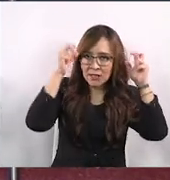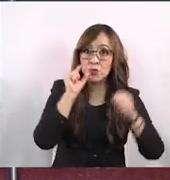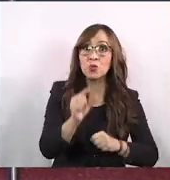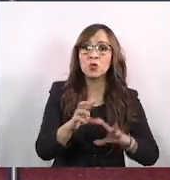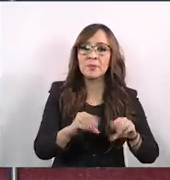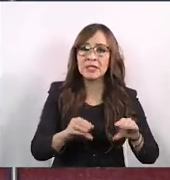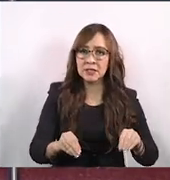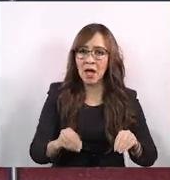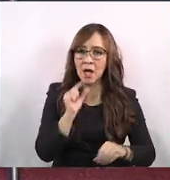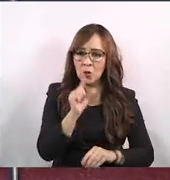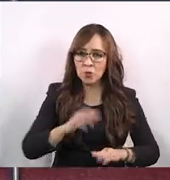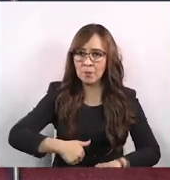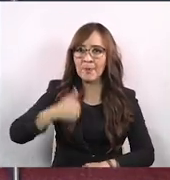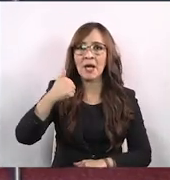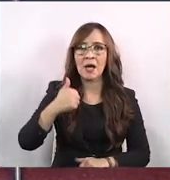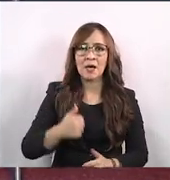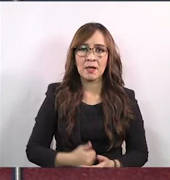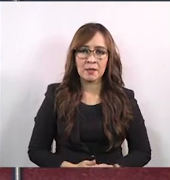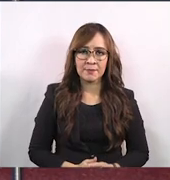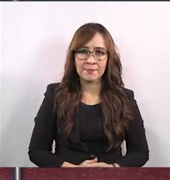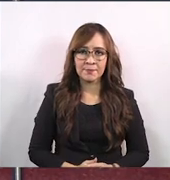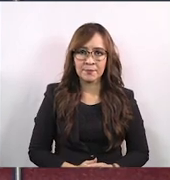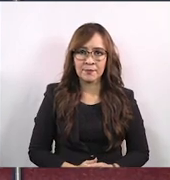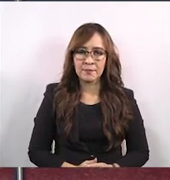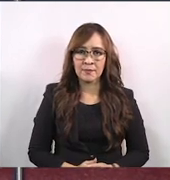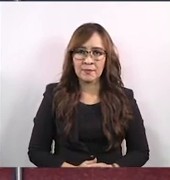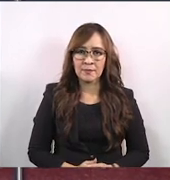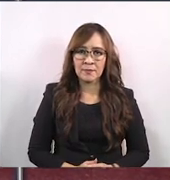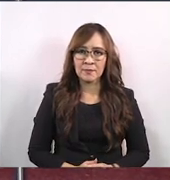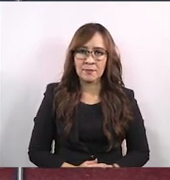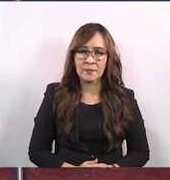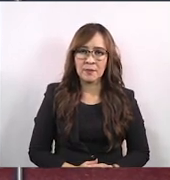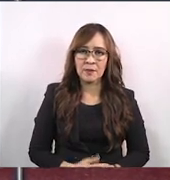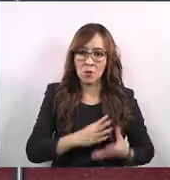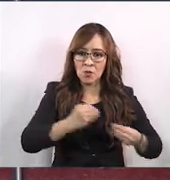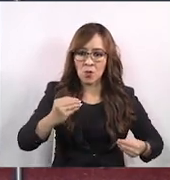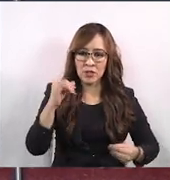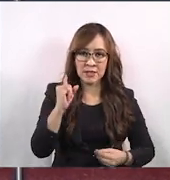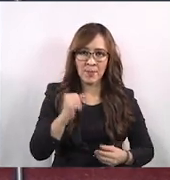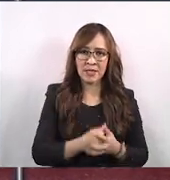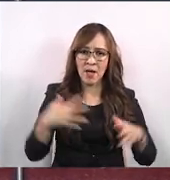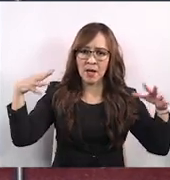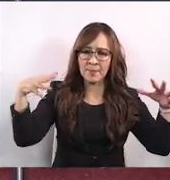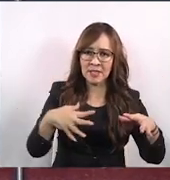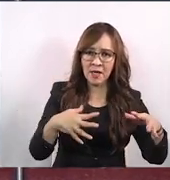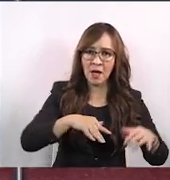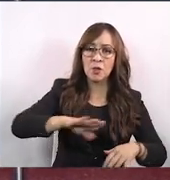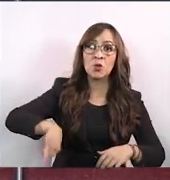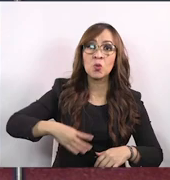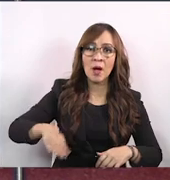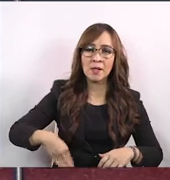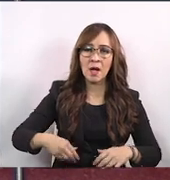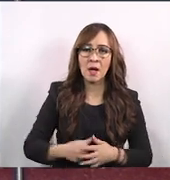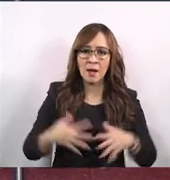sembel ini Oh ya akan menyerang orang-orang Oh ya akan menyerang gereja ya akan menyerang